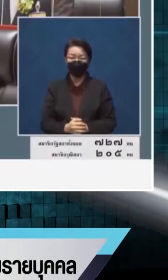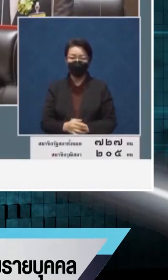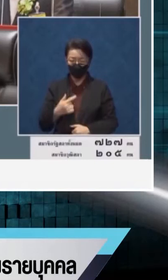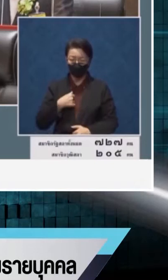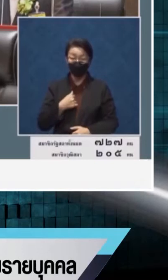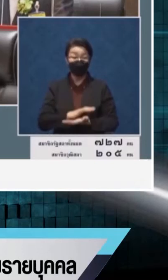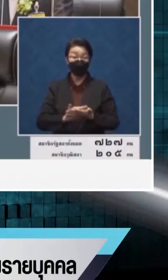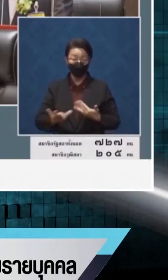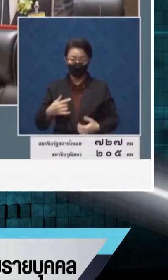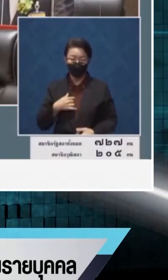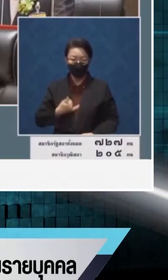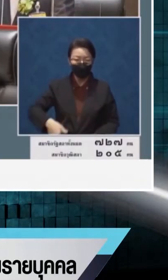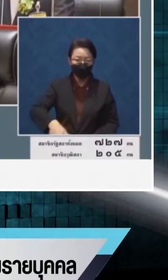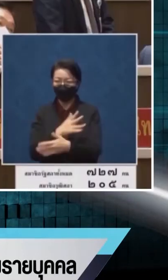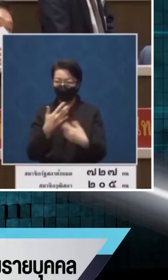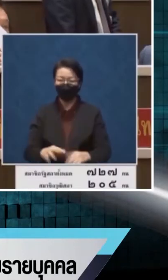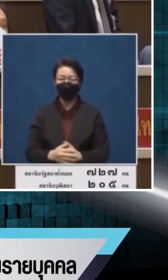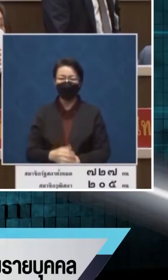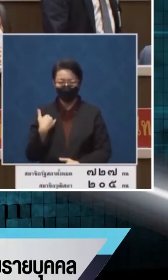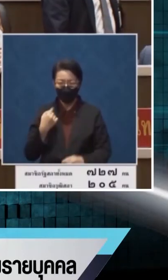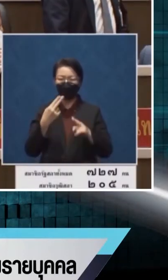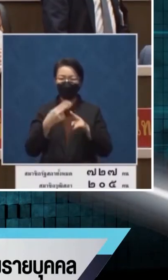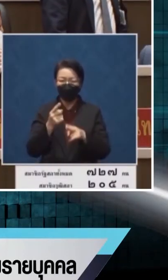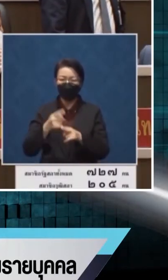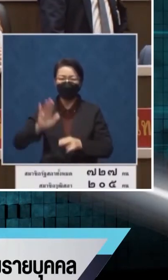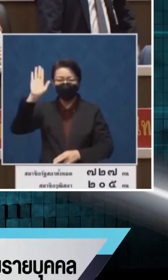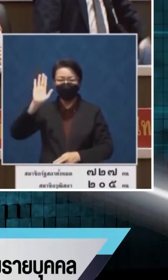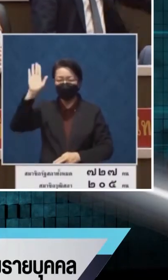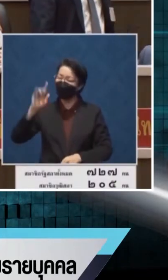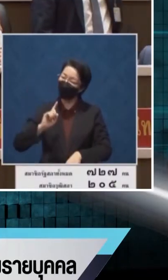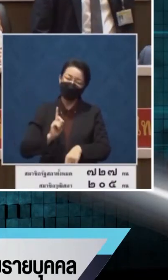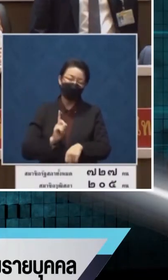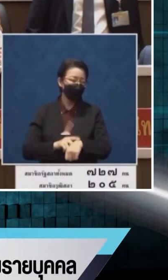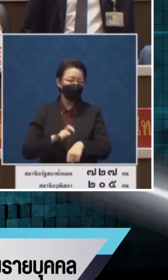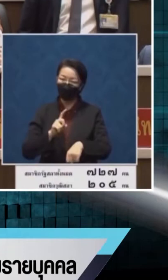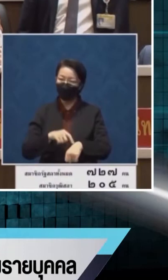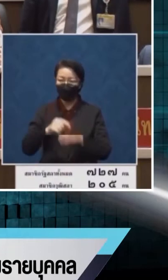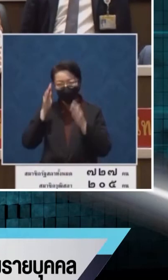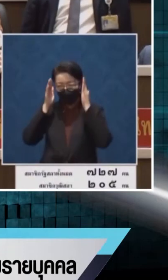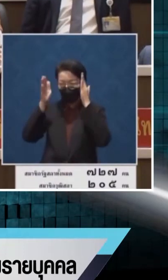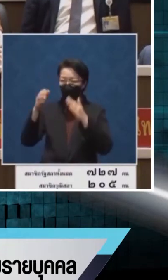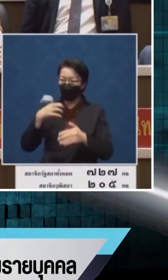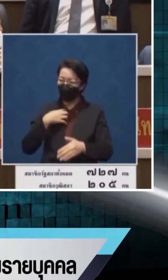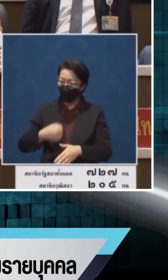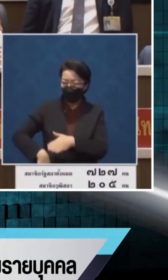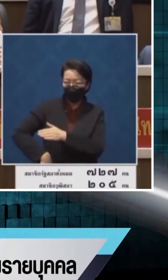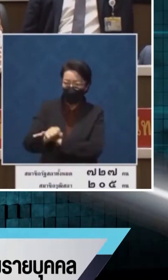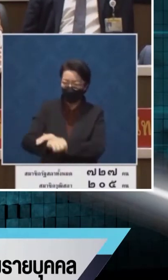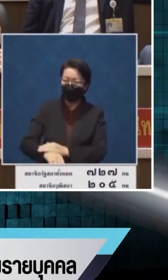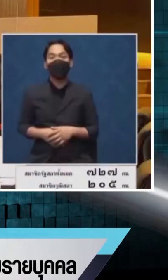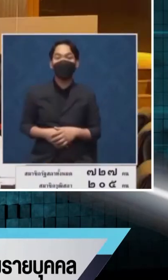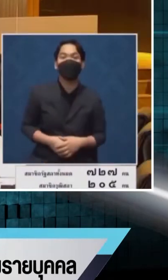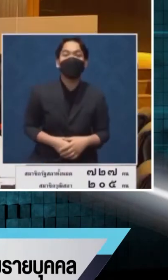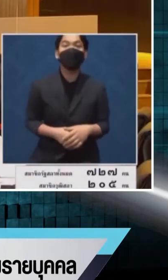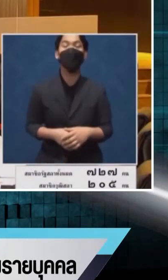ตอนที่คุณพรเพชรนะครับอ่าอภิปรายเสร็จในวาระในมาตรา 24/1แล้วก็ตรวจสอบองค์